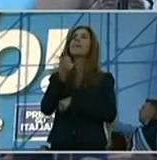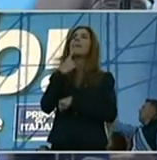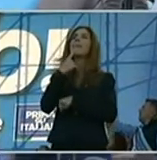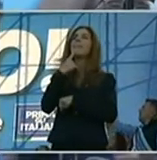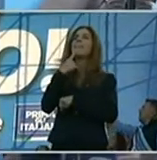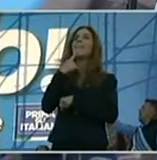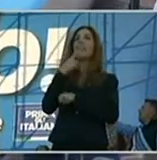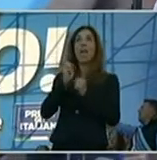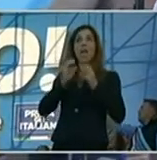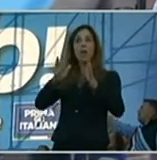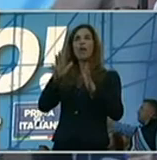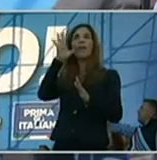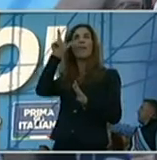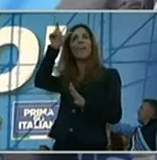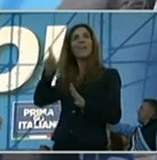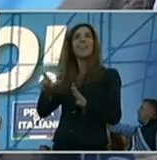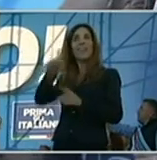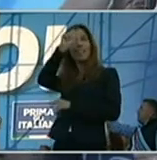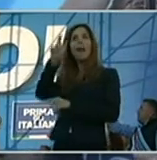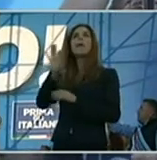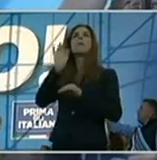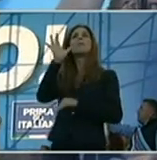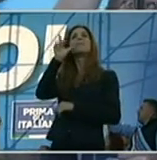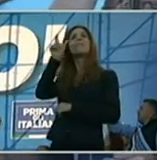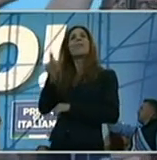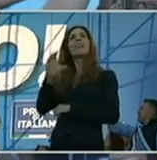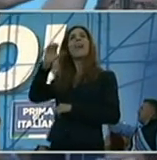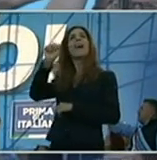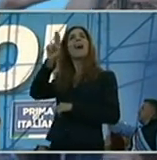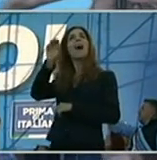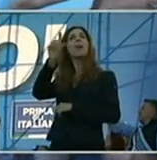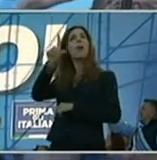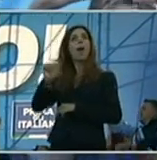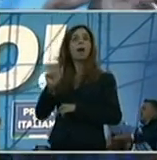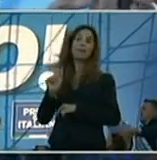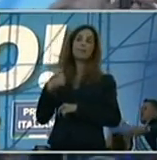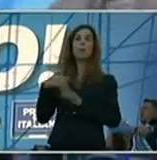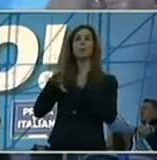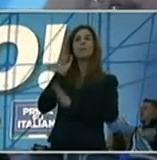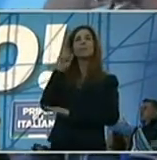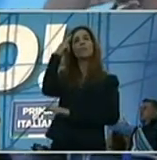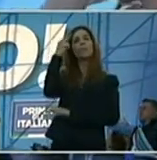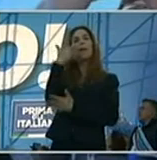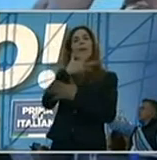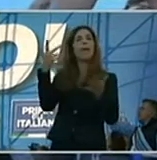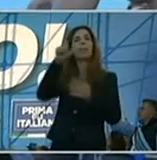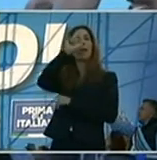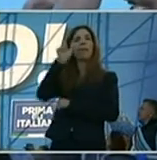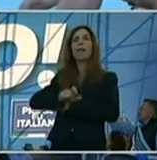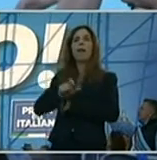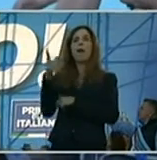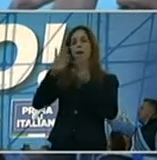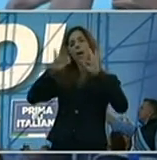dell'Italia sia la signorina Carola. Io preferisco ricordare una grande italiana con le sue